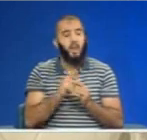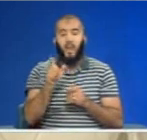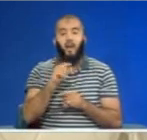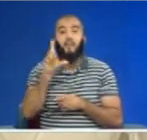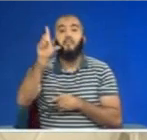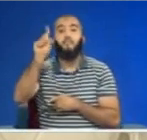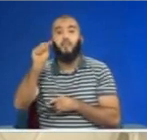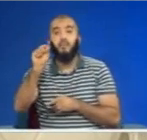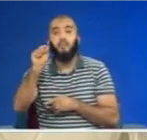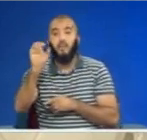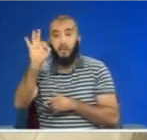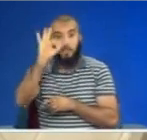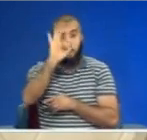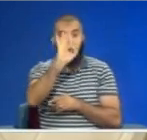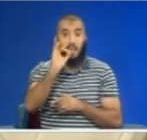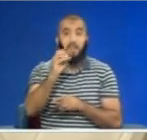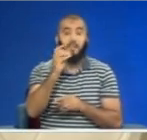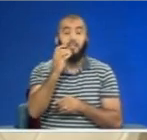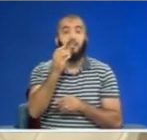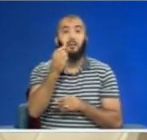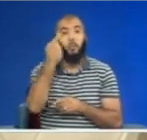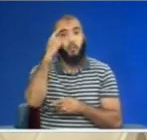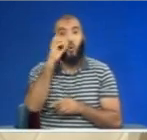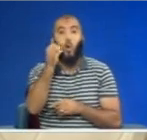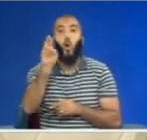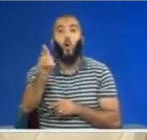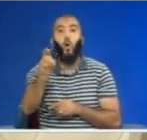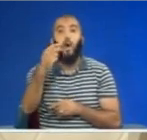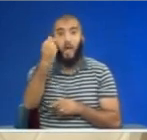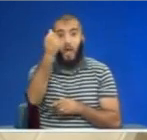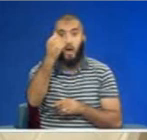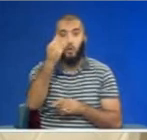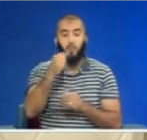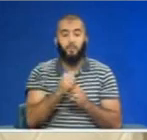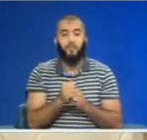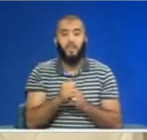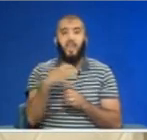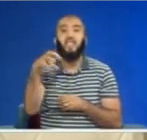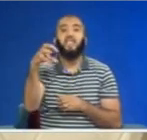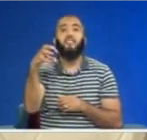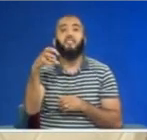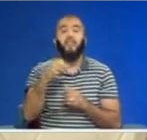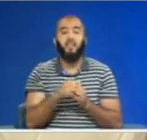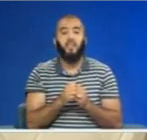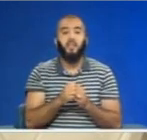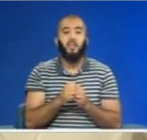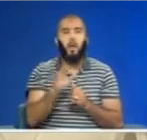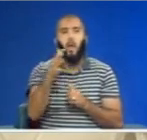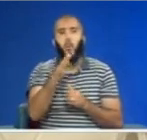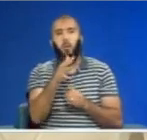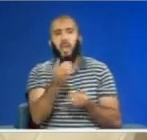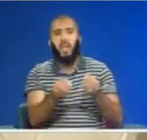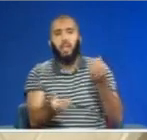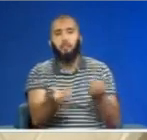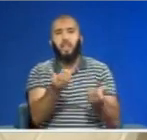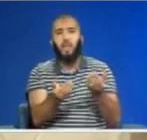الذهب. ووزن الدينار الذهبي في ذلك الوقت المتعامل به هو 4.5 غرامات،